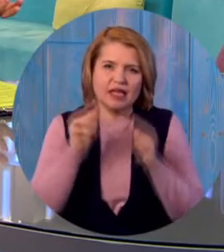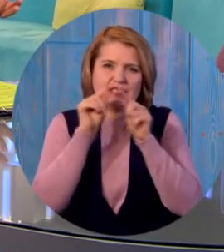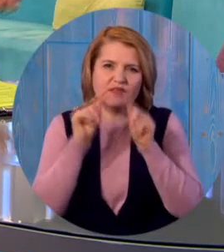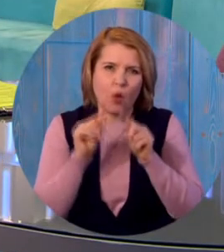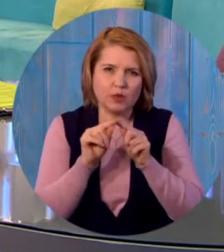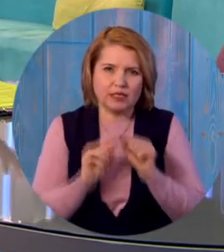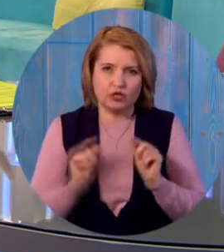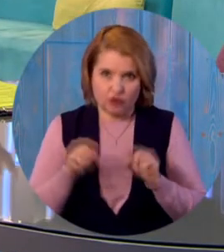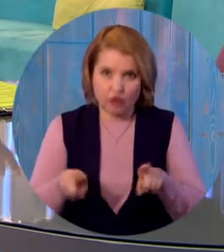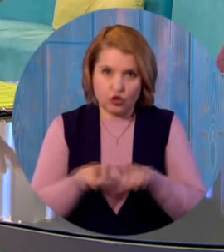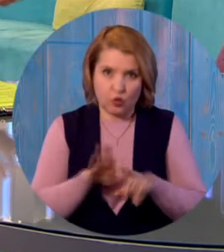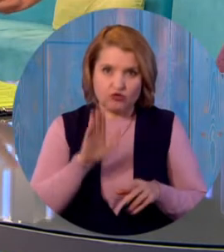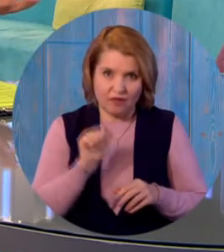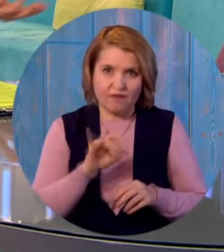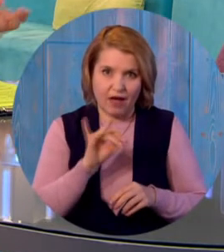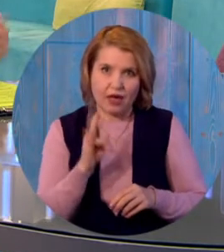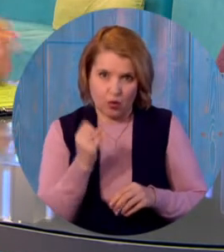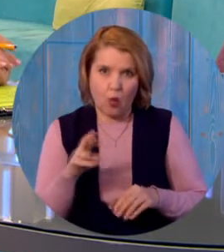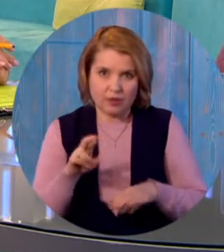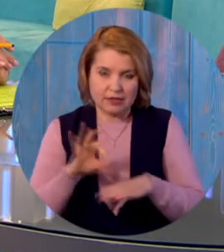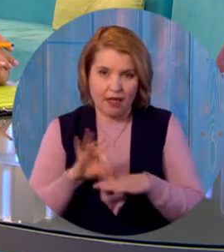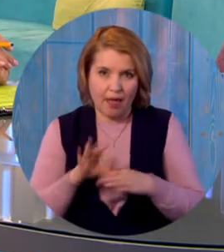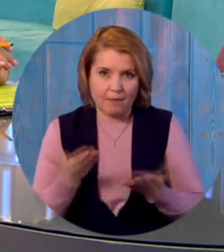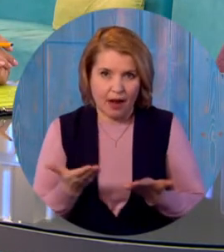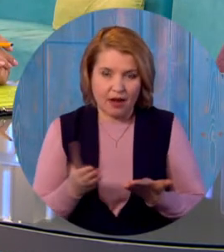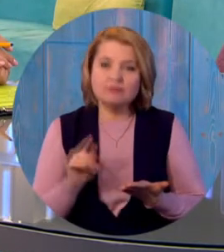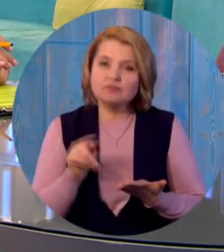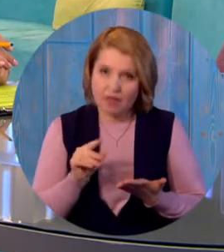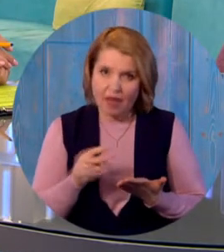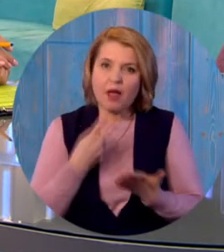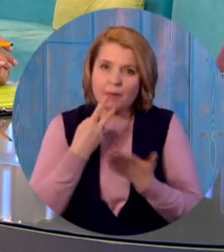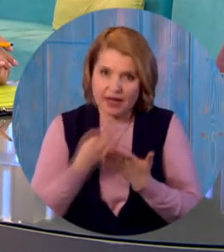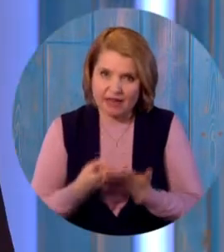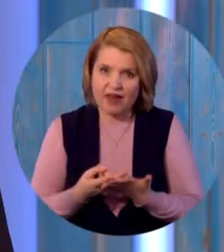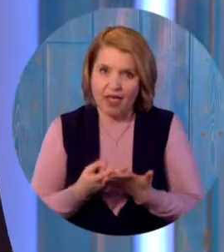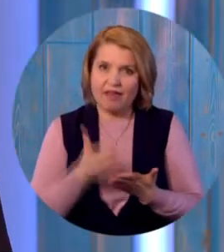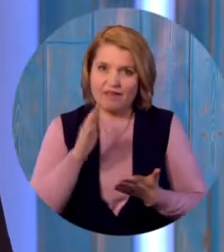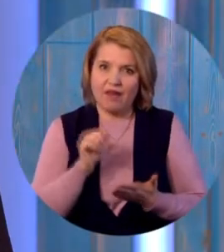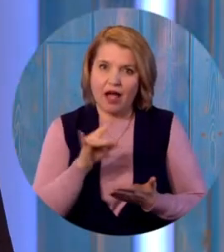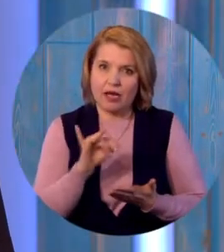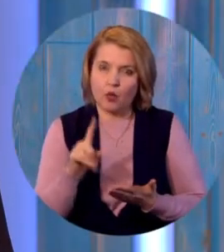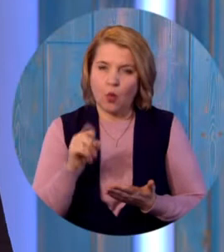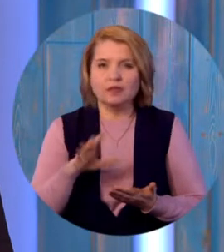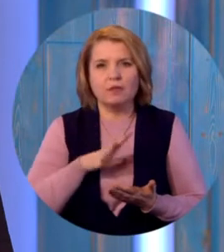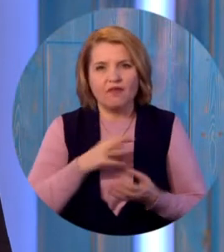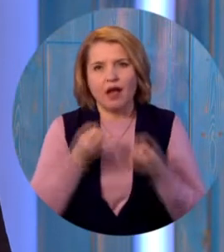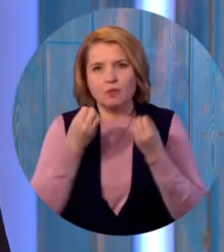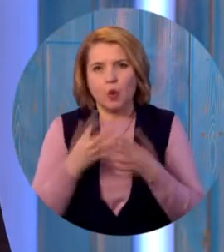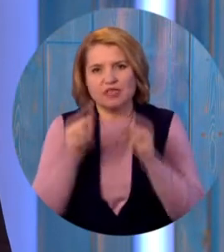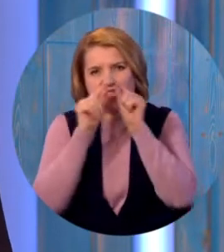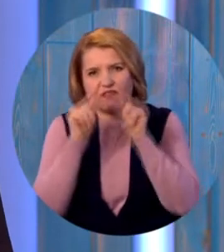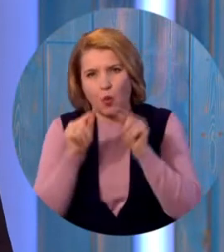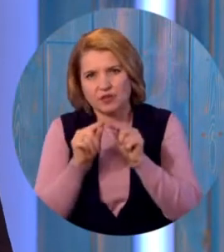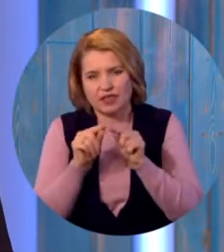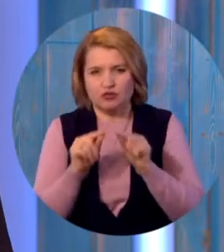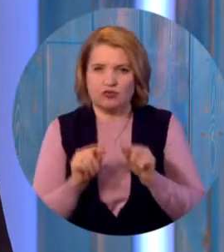варикозной болезни? Конечно. Или это просто косметологический такой дефект? Нет, это все-таки проявление. Иногда бывает просто звездочки, но если мы